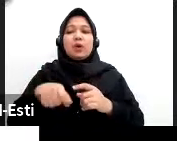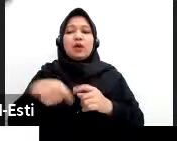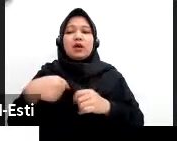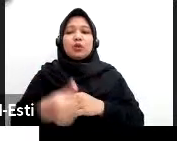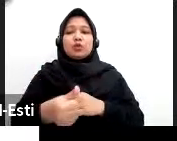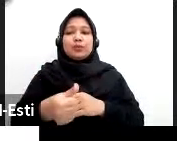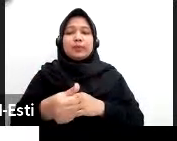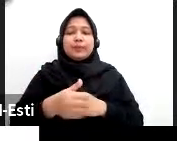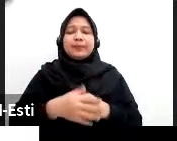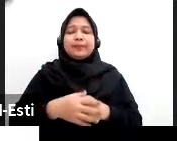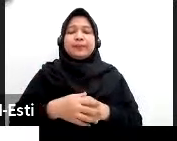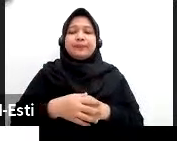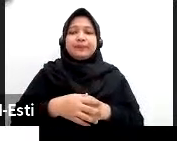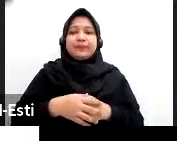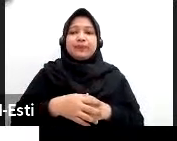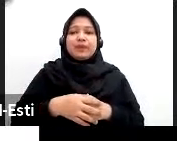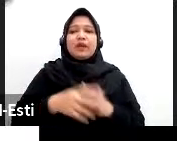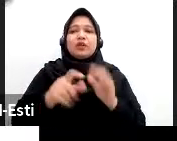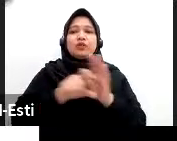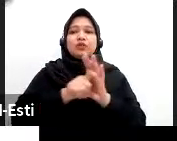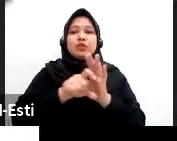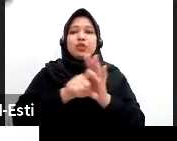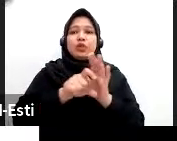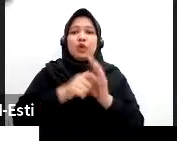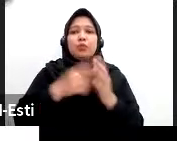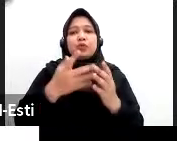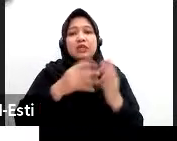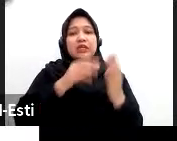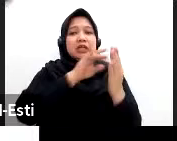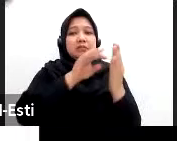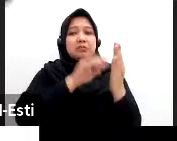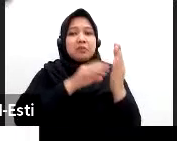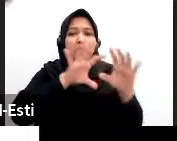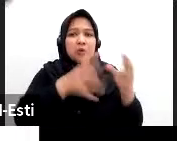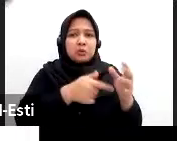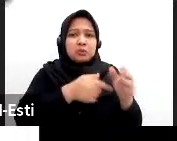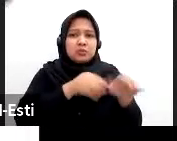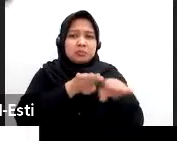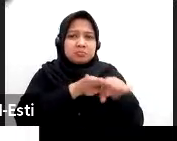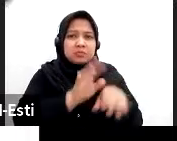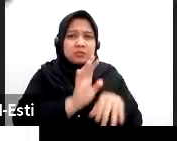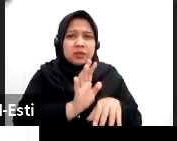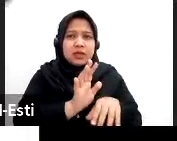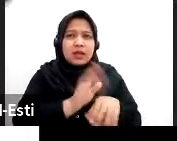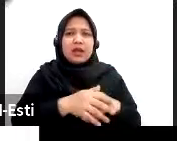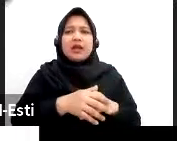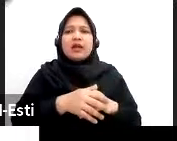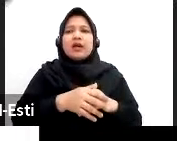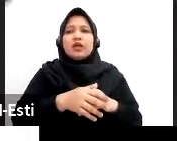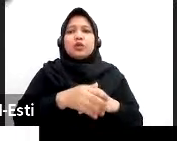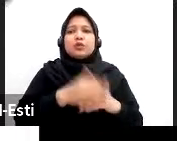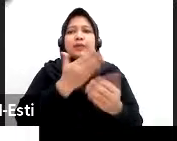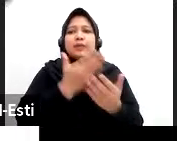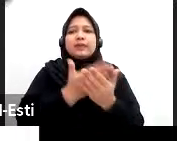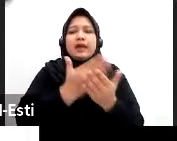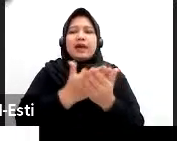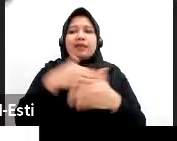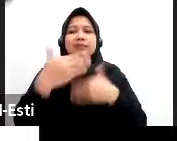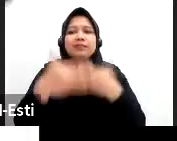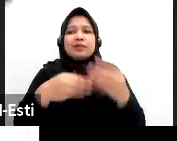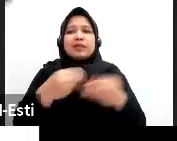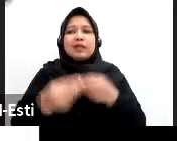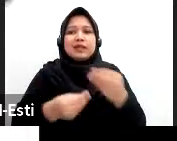gitu nah misalnya seperti deskripsi produk tidak sesuai request untuk kau menyelesaikan Transaksi dan menerima